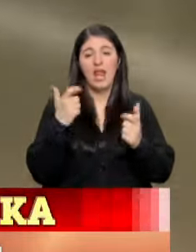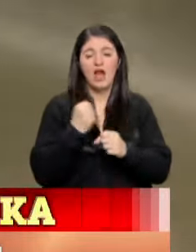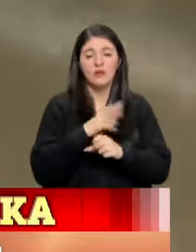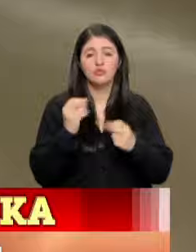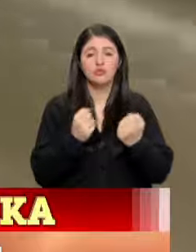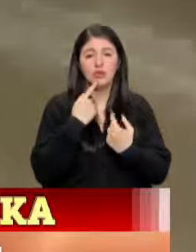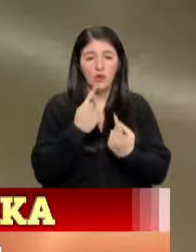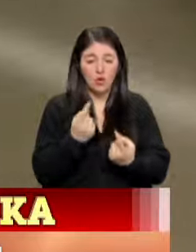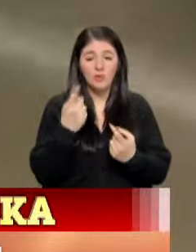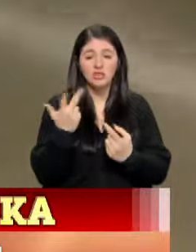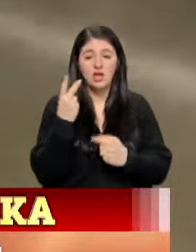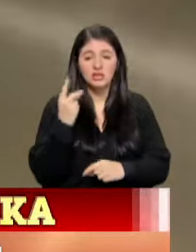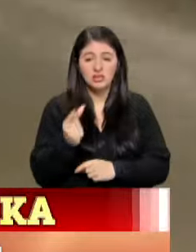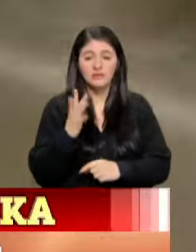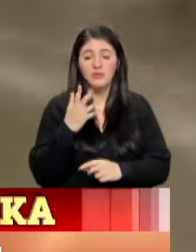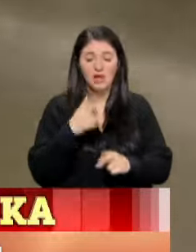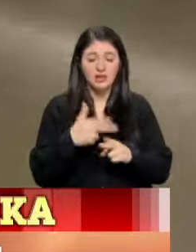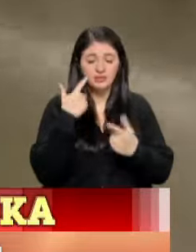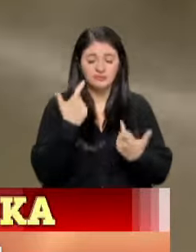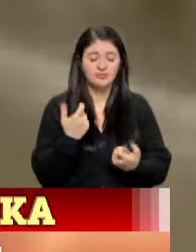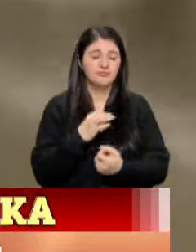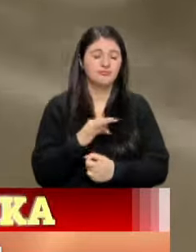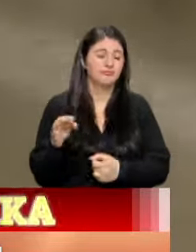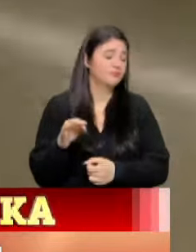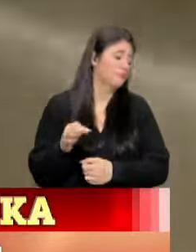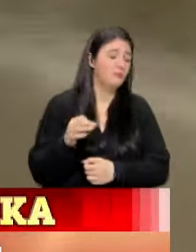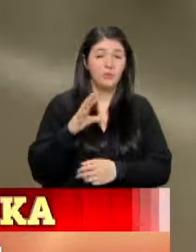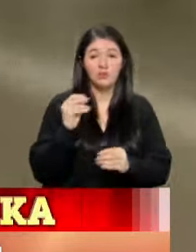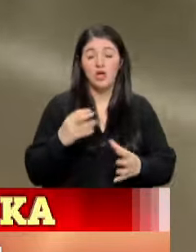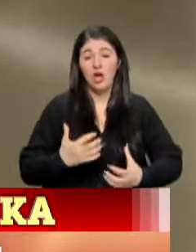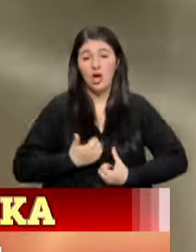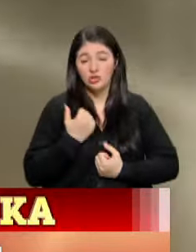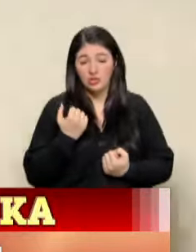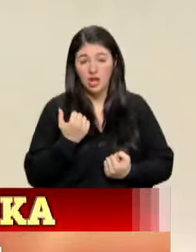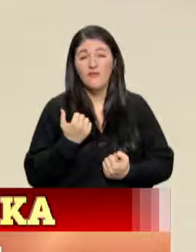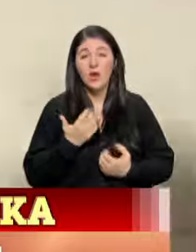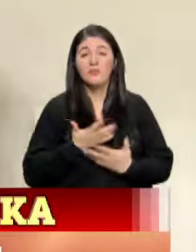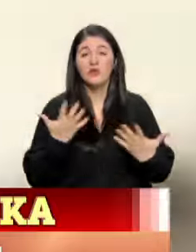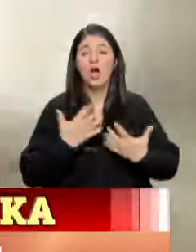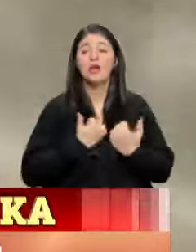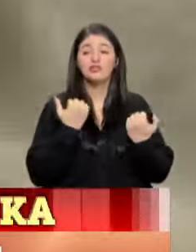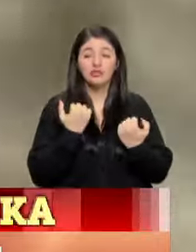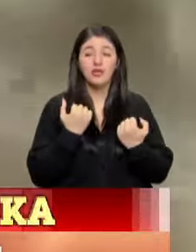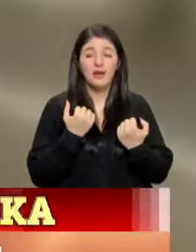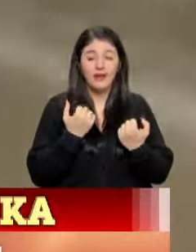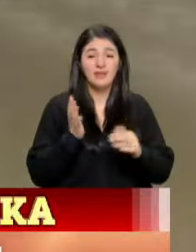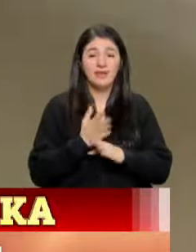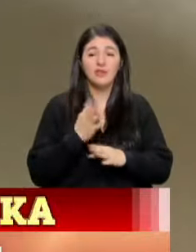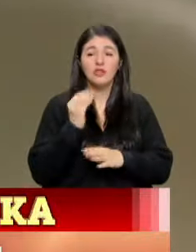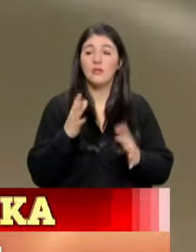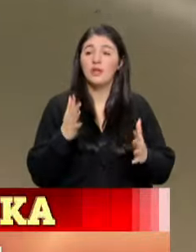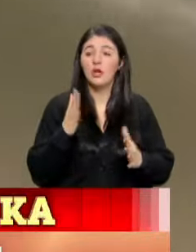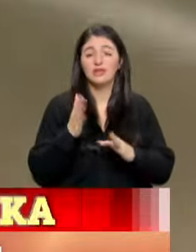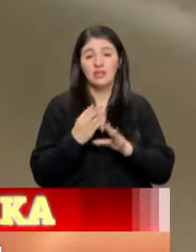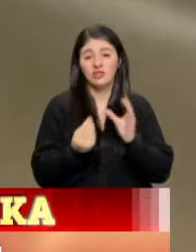sürücülerimize sesleniyorum. Aşırı hız ve bir anlık dikkatsizlik bütün acılara ve büyük acılara sebep olabiliyor.